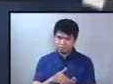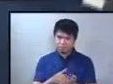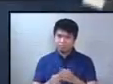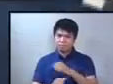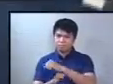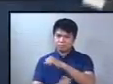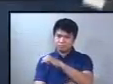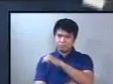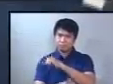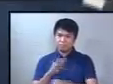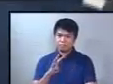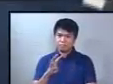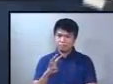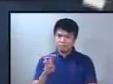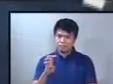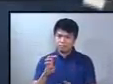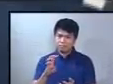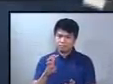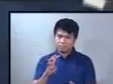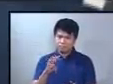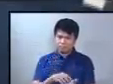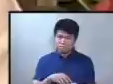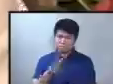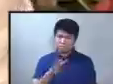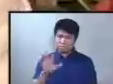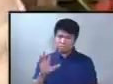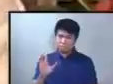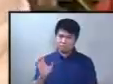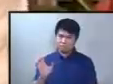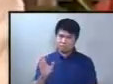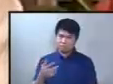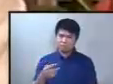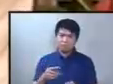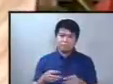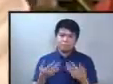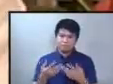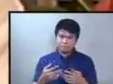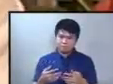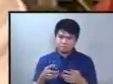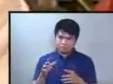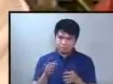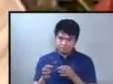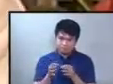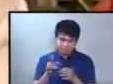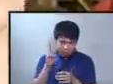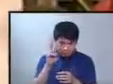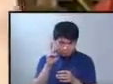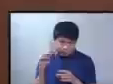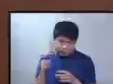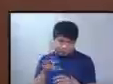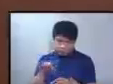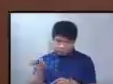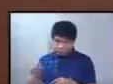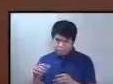nasa 4,500 flood control projects sa buong bansa. Paliwanag ni Villar, ang pagpili nila ng mga proyektong isasama